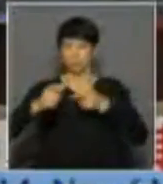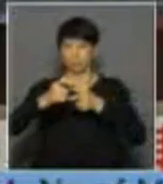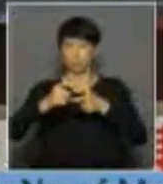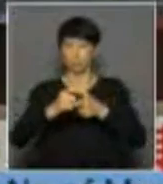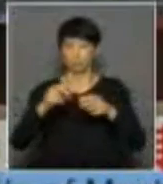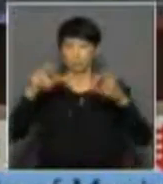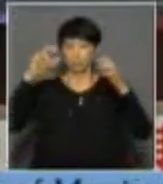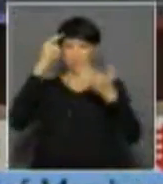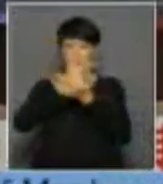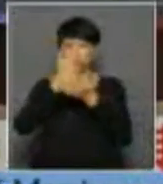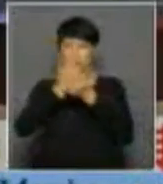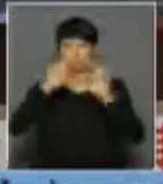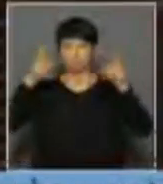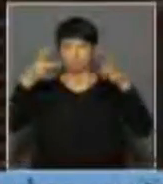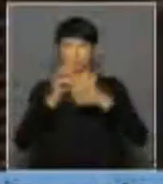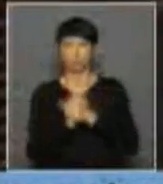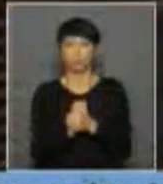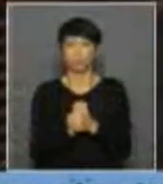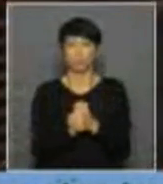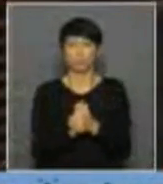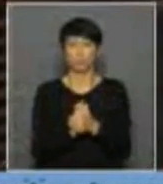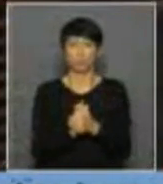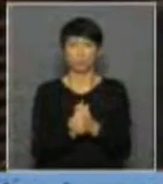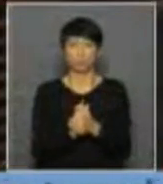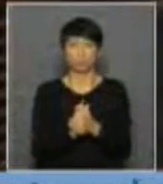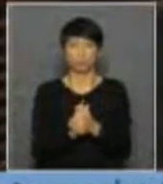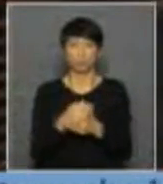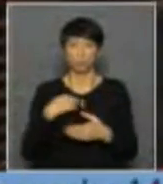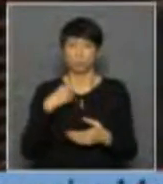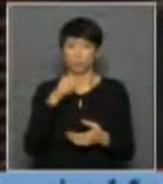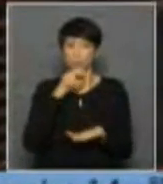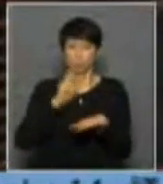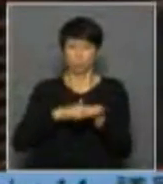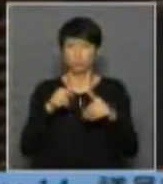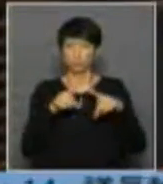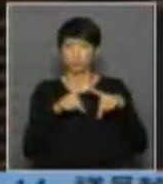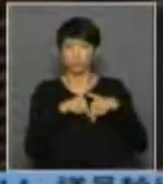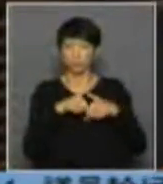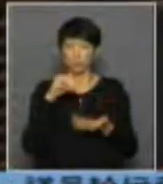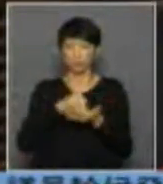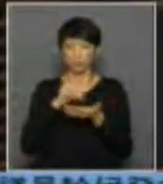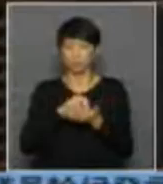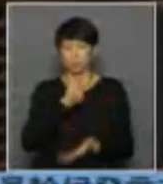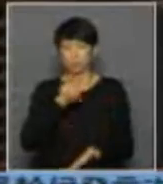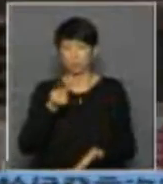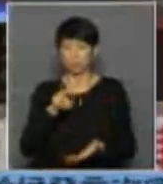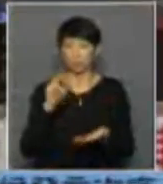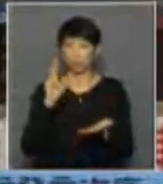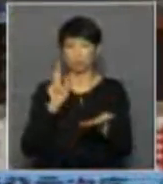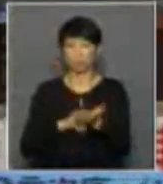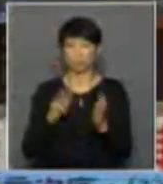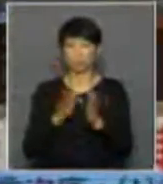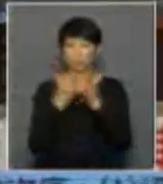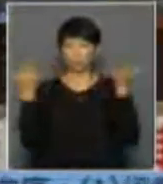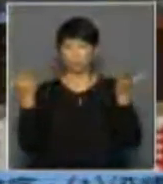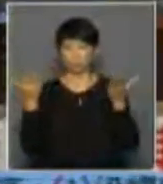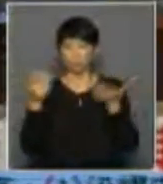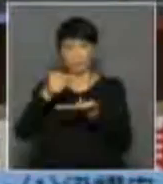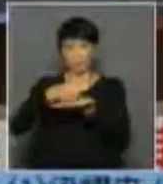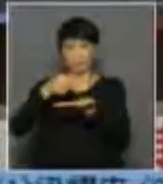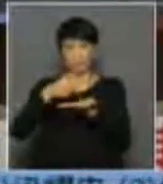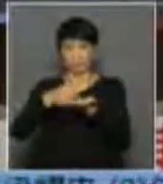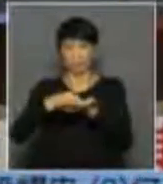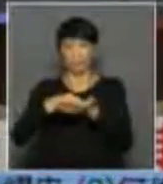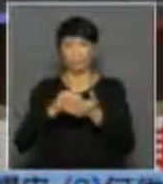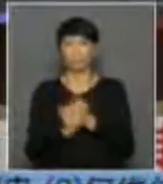帥，我非常有信心你們一定看過在信報連月增的一篇真